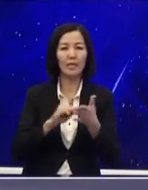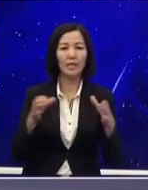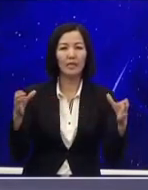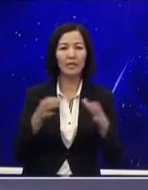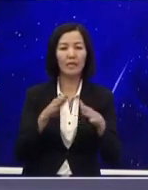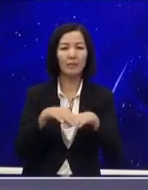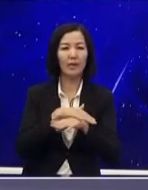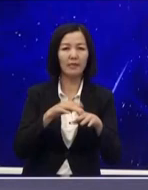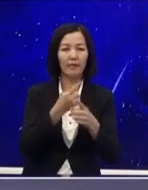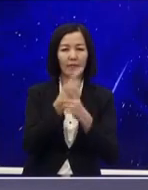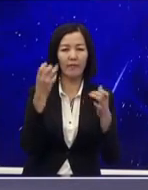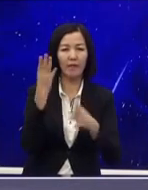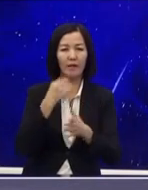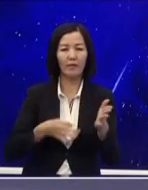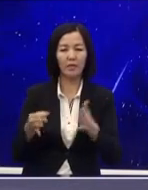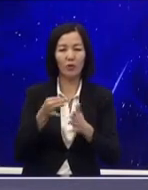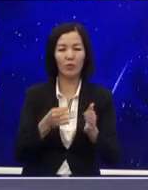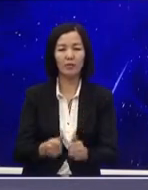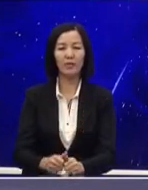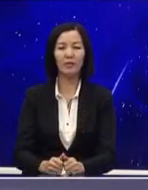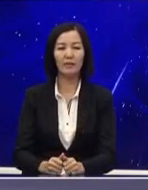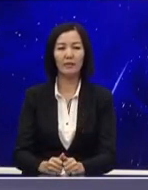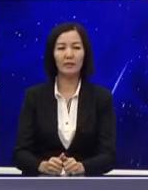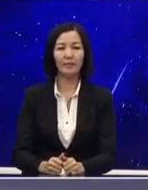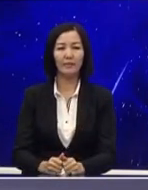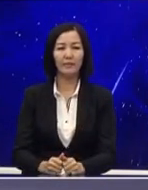корреспондентов средств массовой информации Алматинской области.